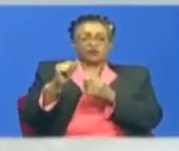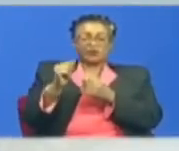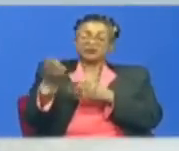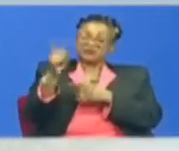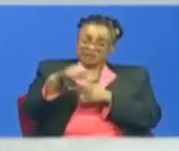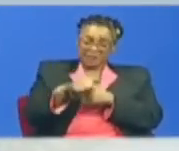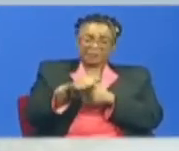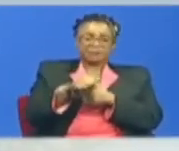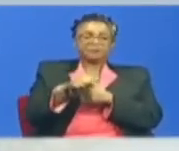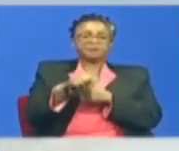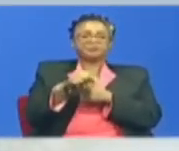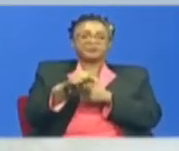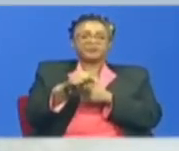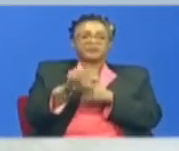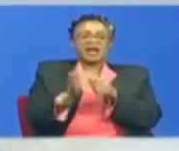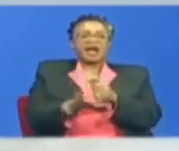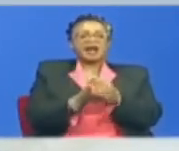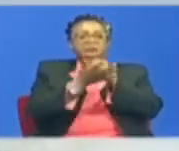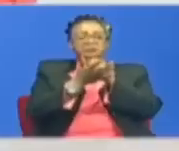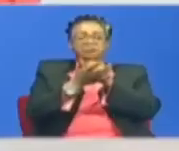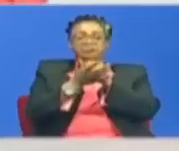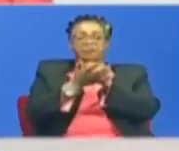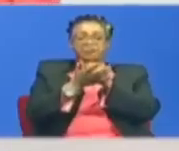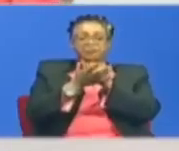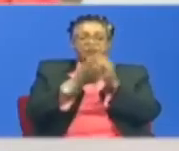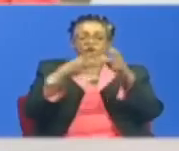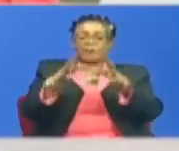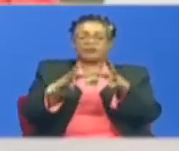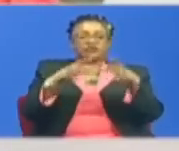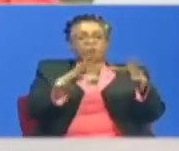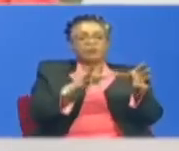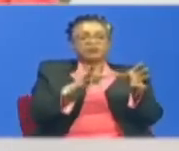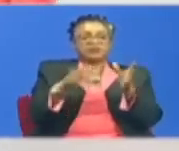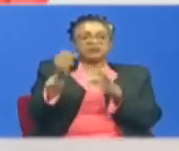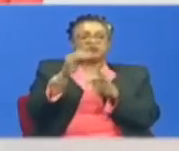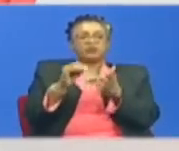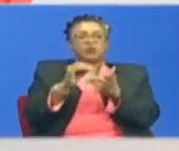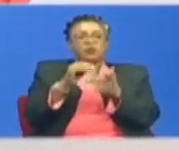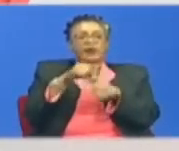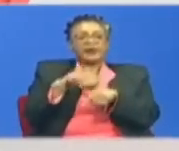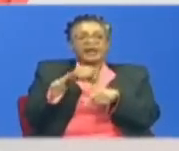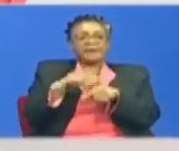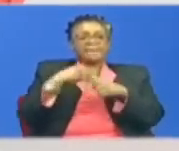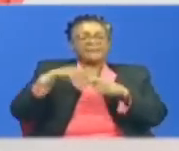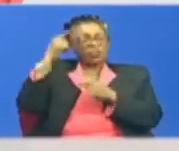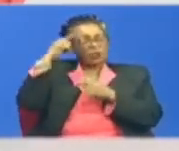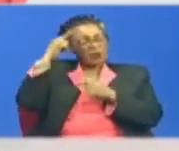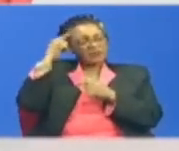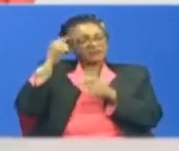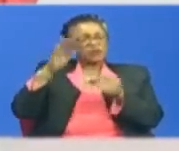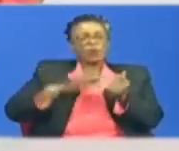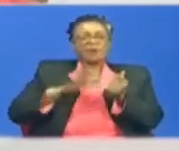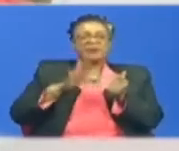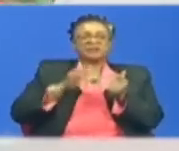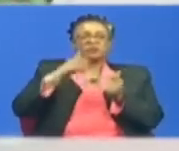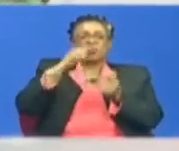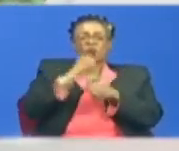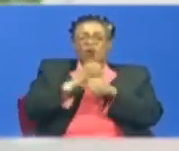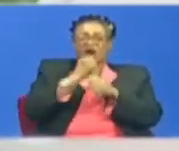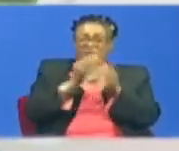na ikakuwa inasaidia ina help mitaa so at that time nikaona that wale wa mother wenye wanafanya wana work na